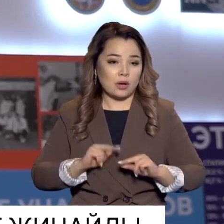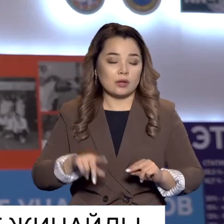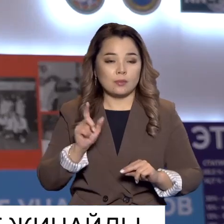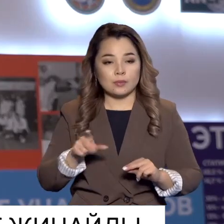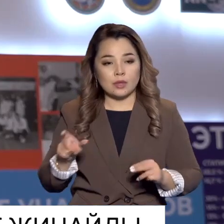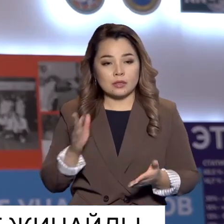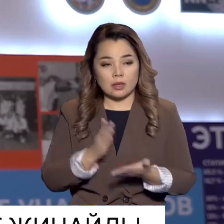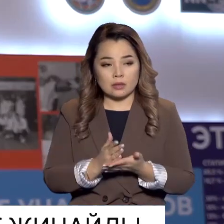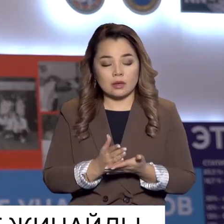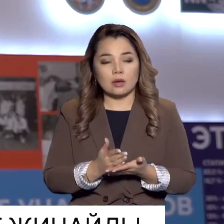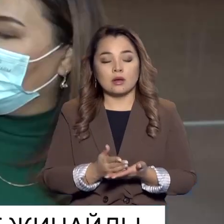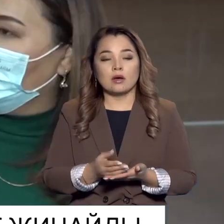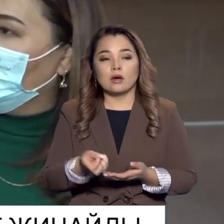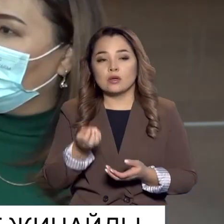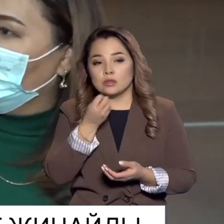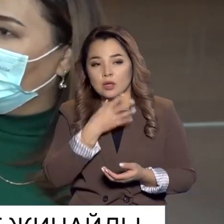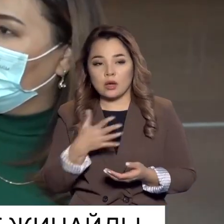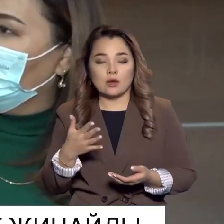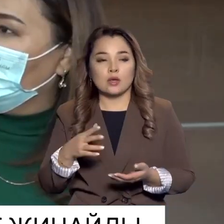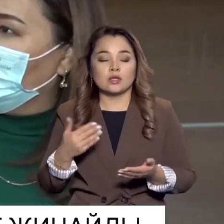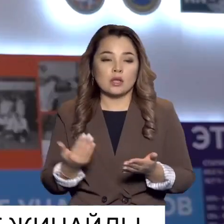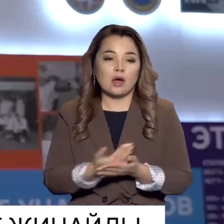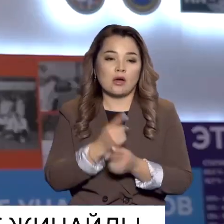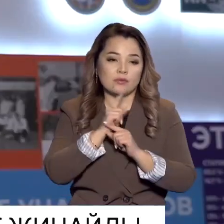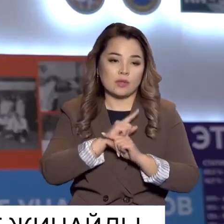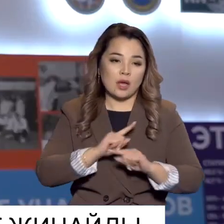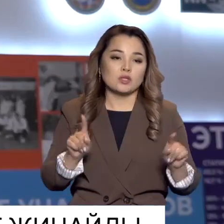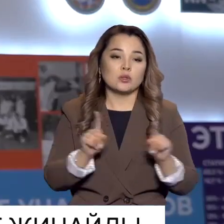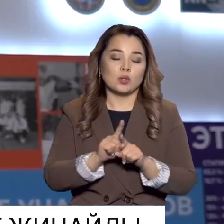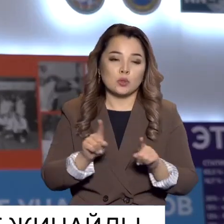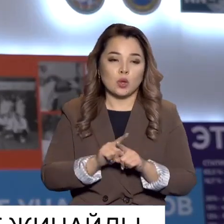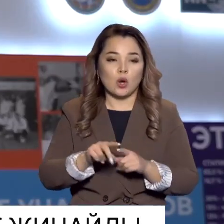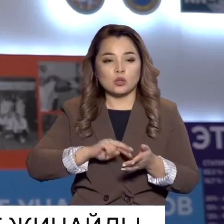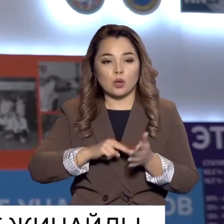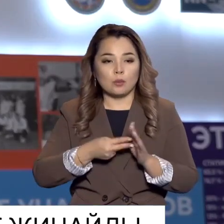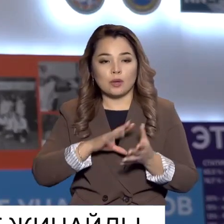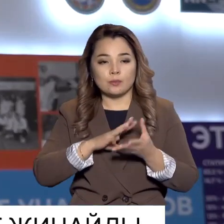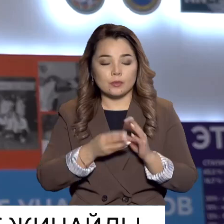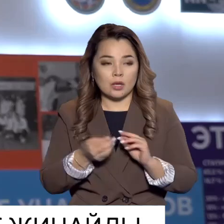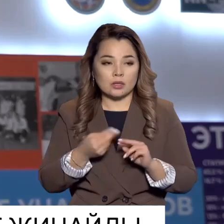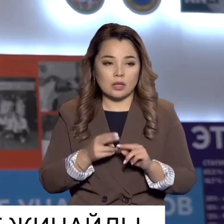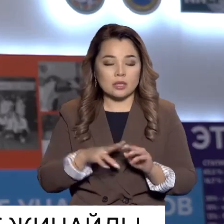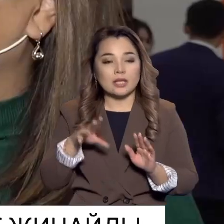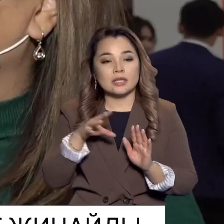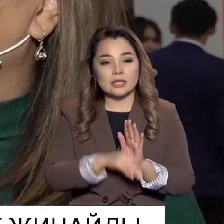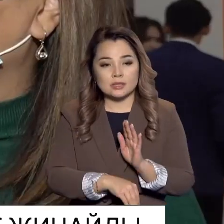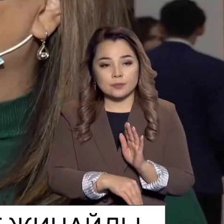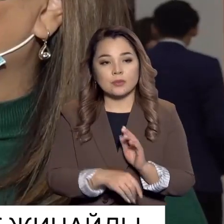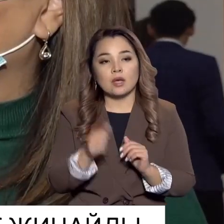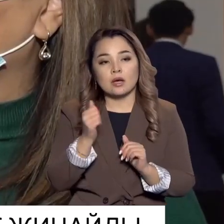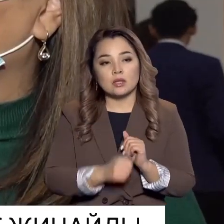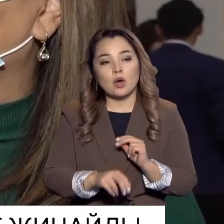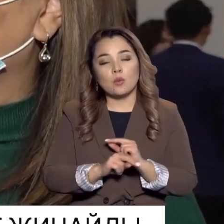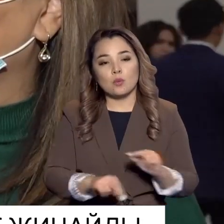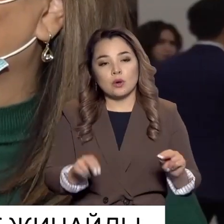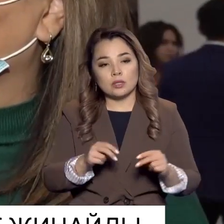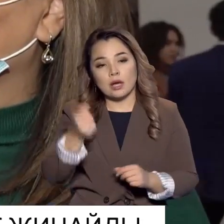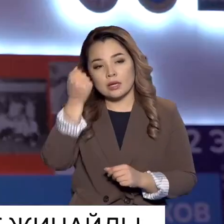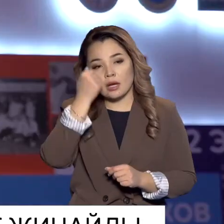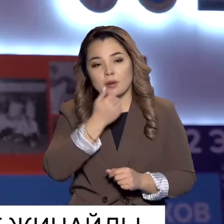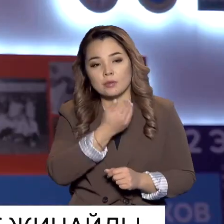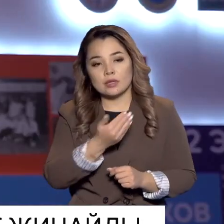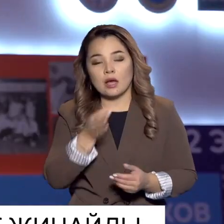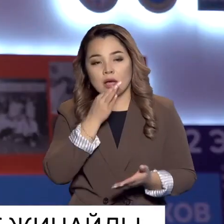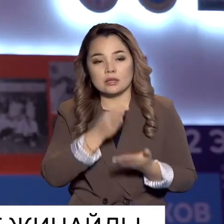қандай күшті инновациялық жобаларымен осындай білім беру үдерісіне енгізіп, әр мұғалімдерге рахмет айтқым